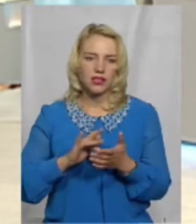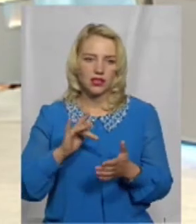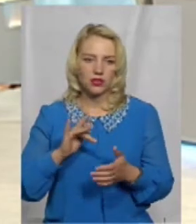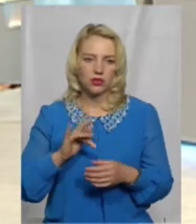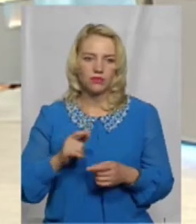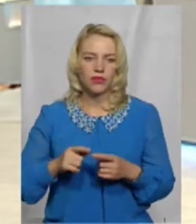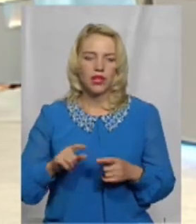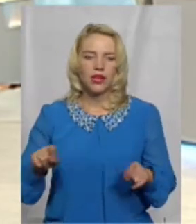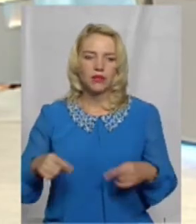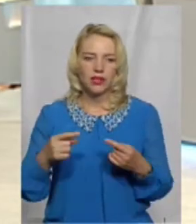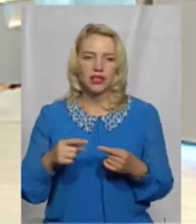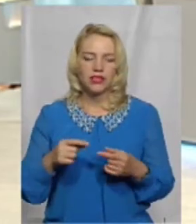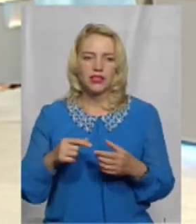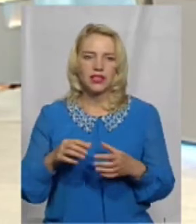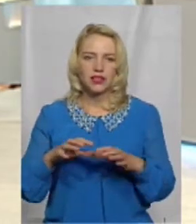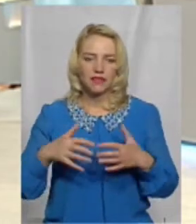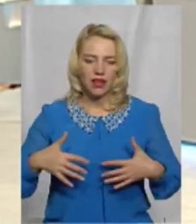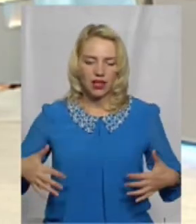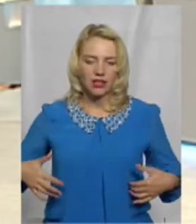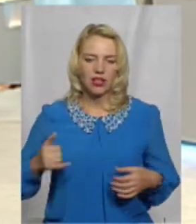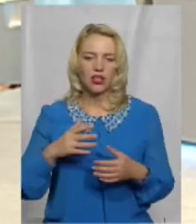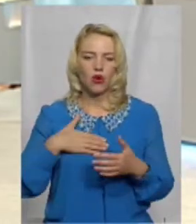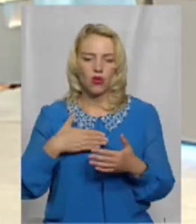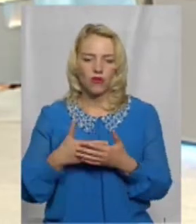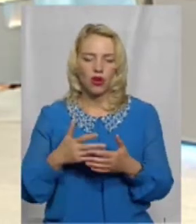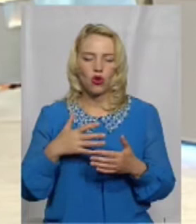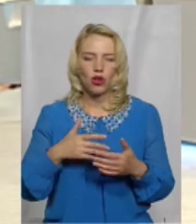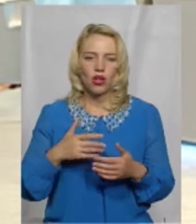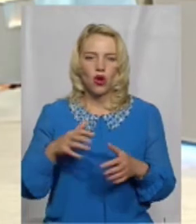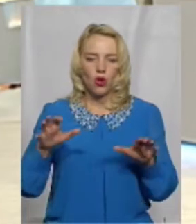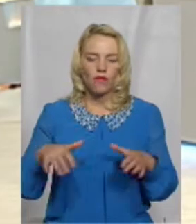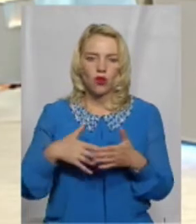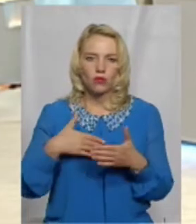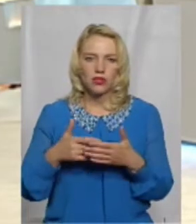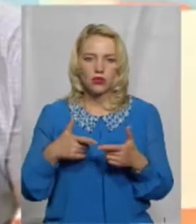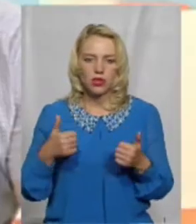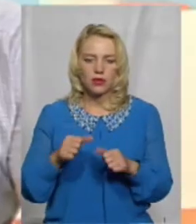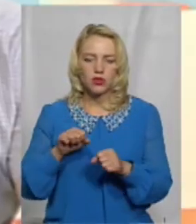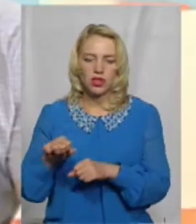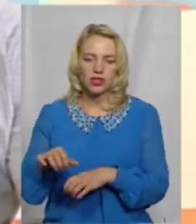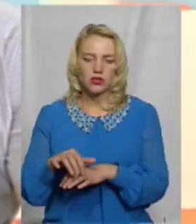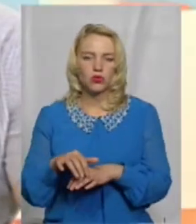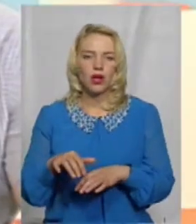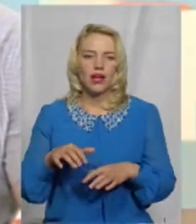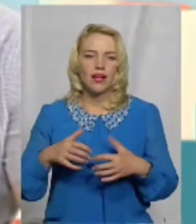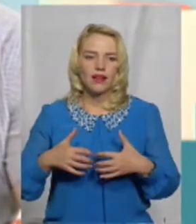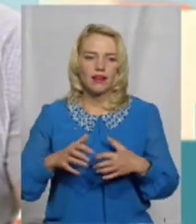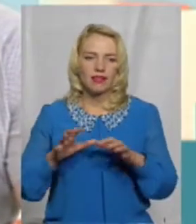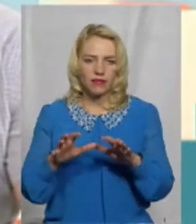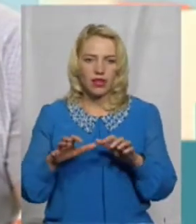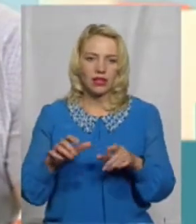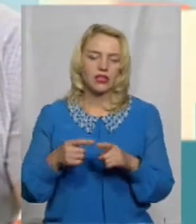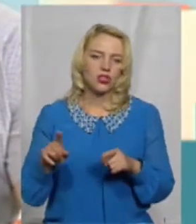реабілітації тварин, так само і як голови громадської організації по захисту тварин, так само ми будемо відстоювати,